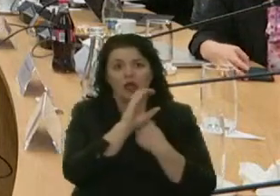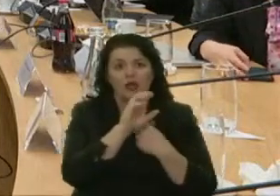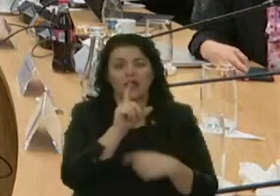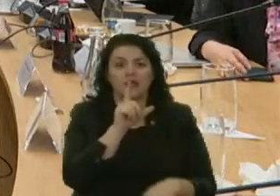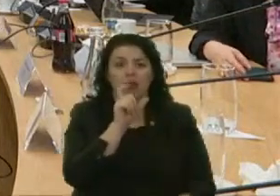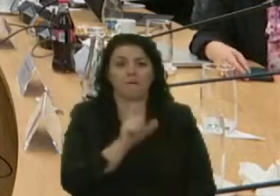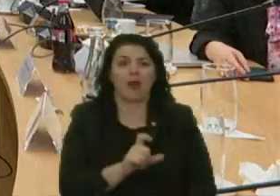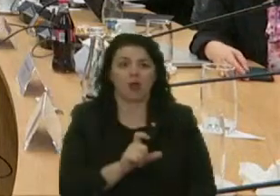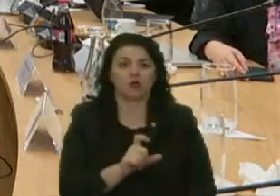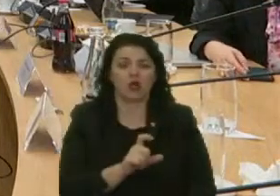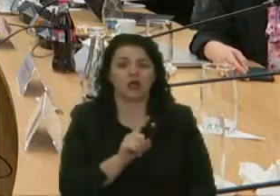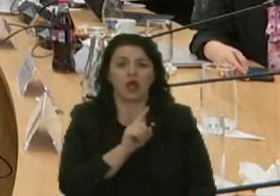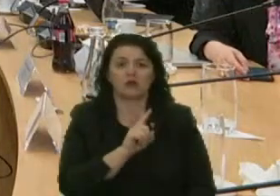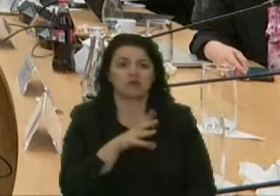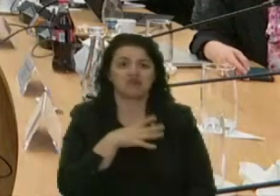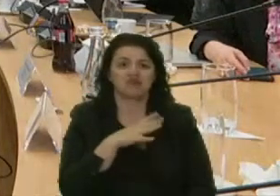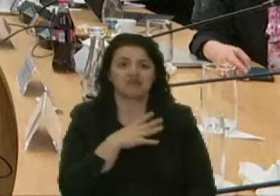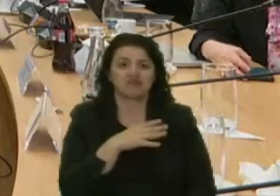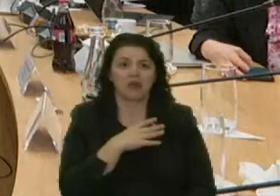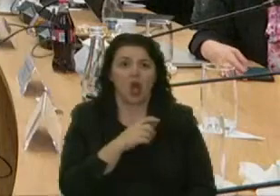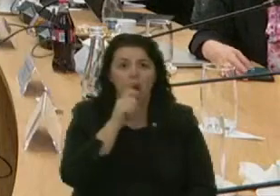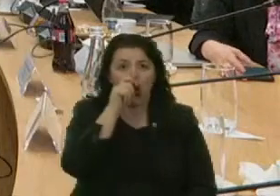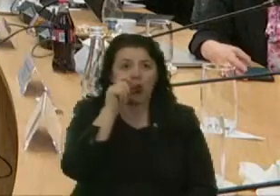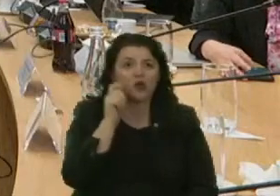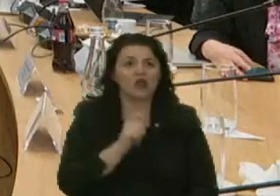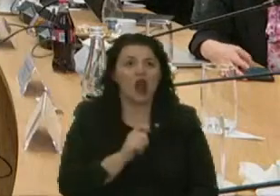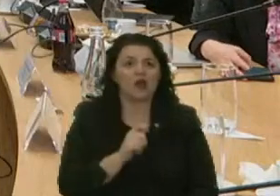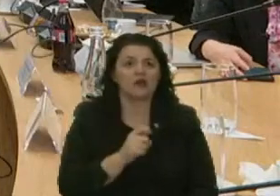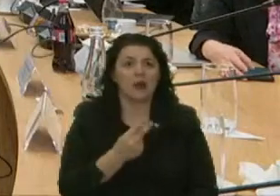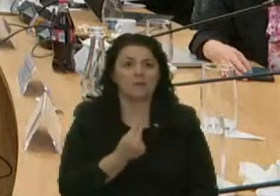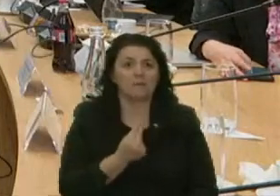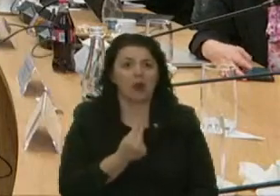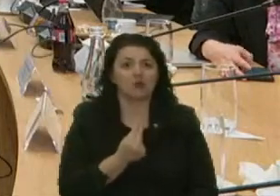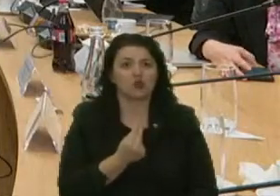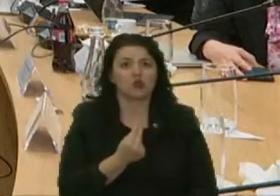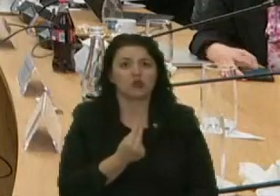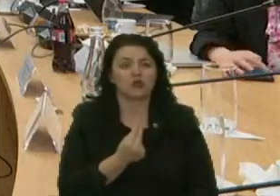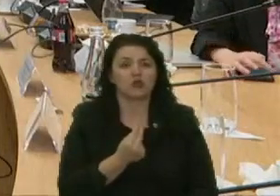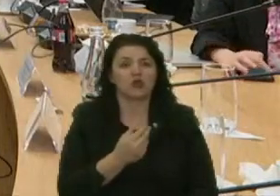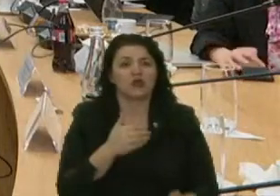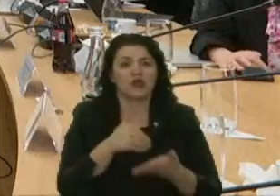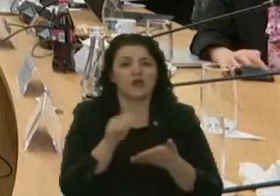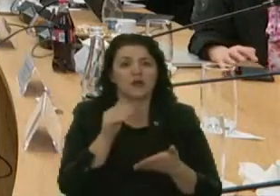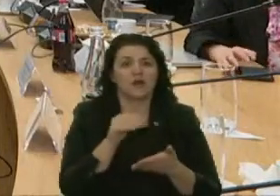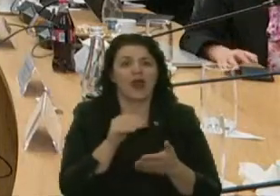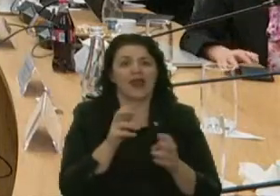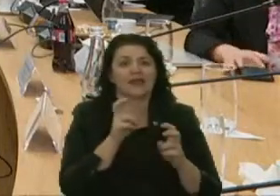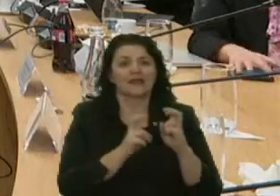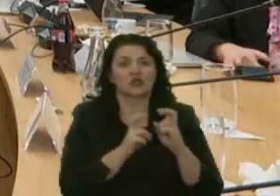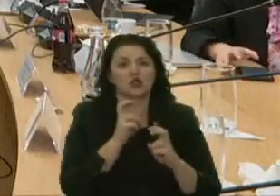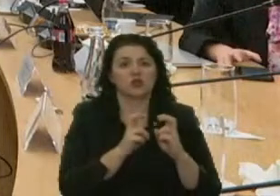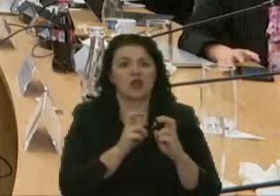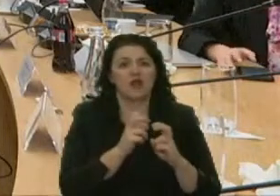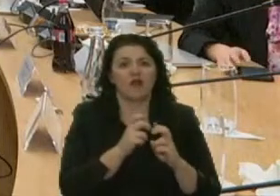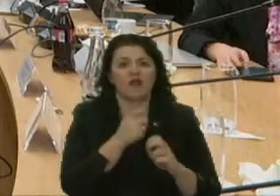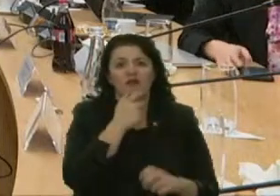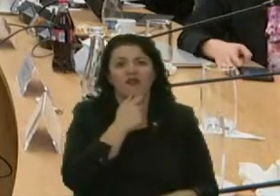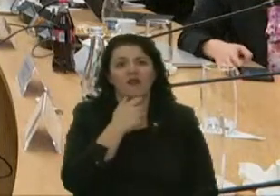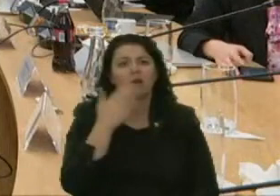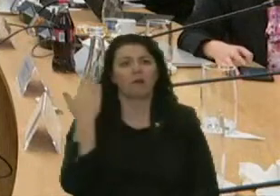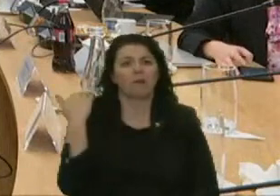n grat an ucra din cauza vederilor sale de asemenea arhicunoscute el fiind angajat al instituției din vremea primarului